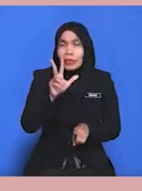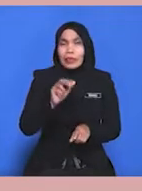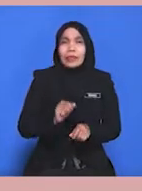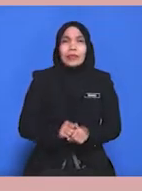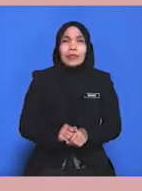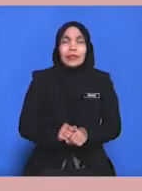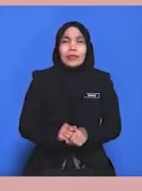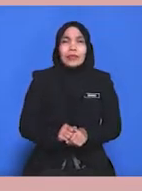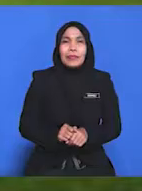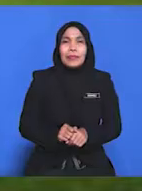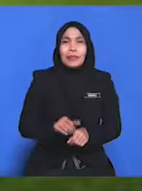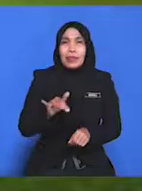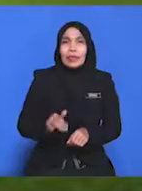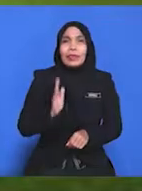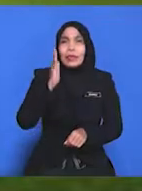bye.